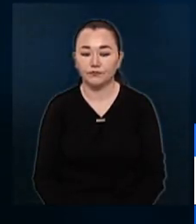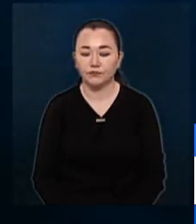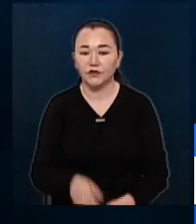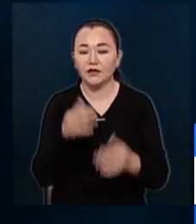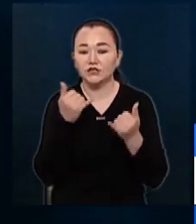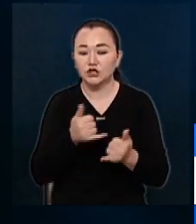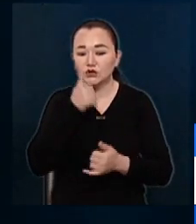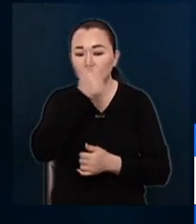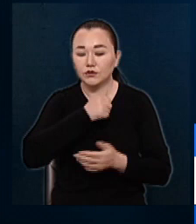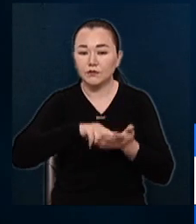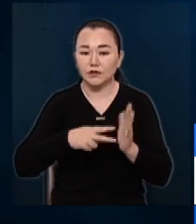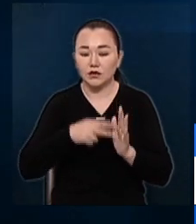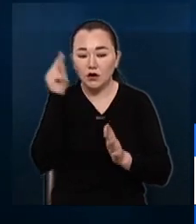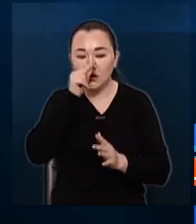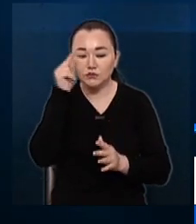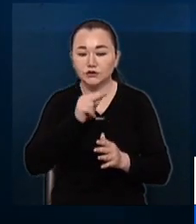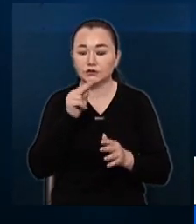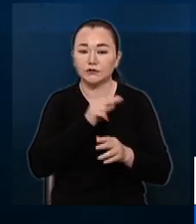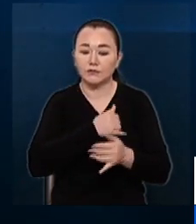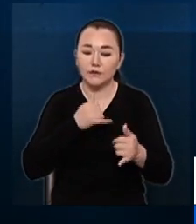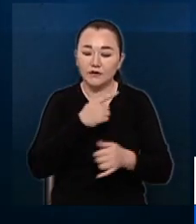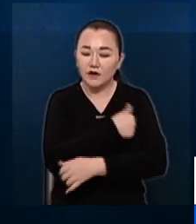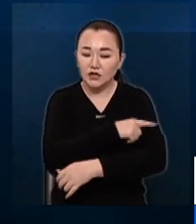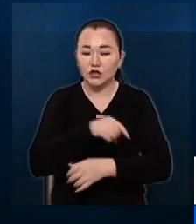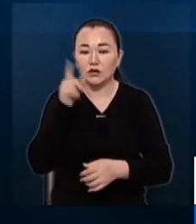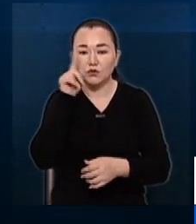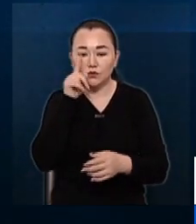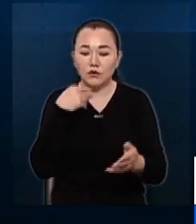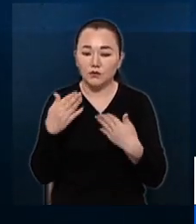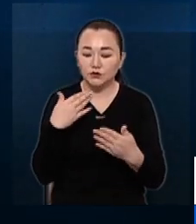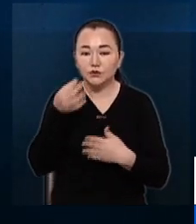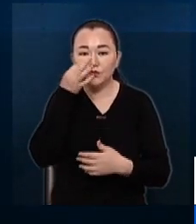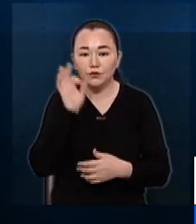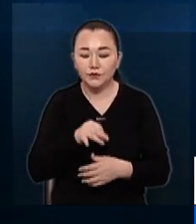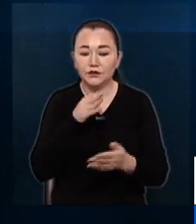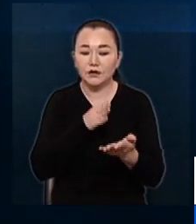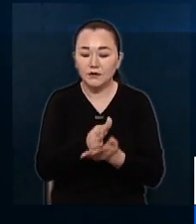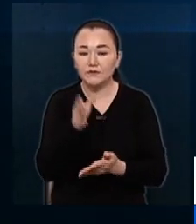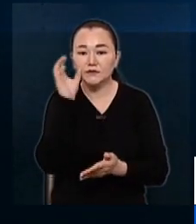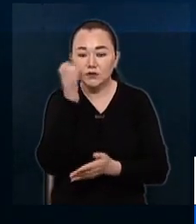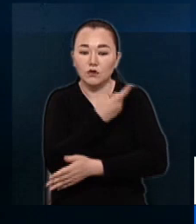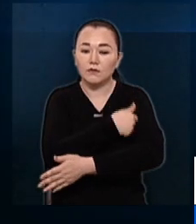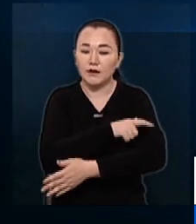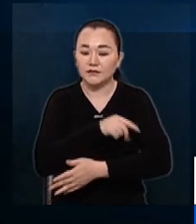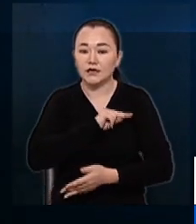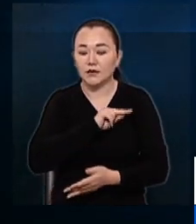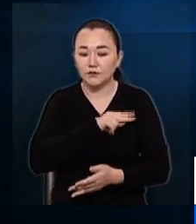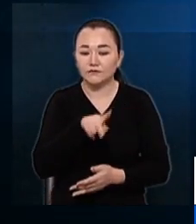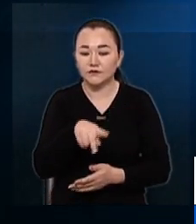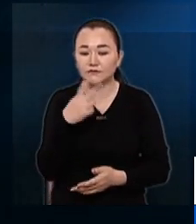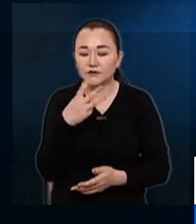На текущий год запланировано обучение персонала коммуникативным навыкам в данном направлении работает психолог больницы в